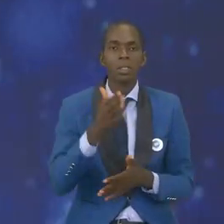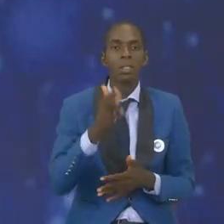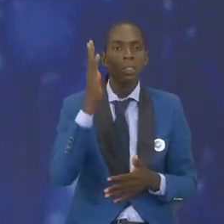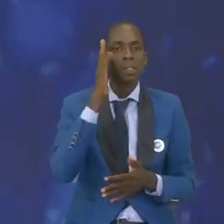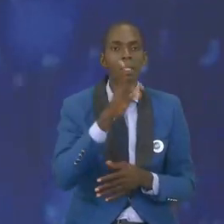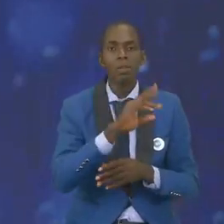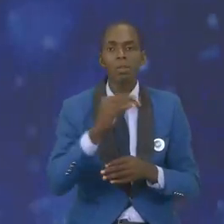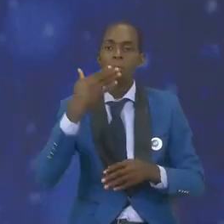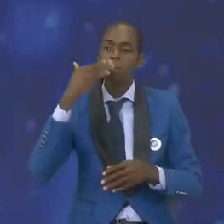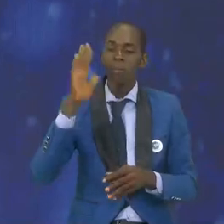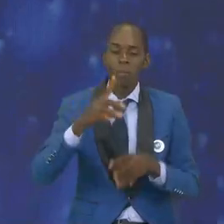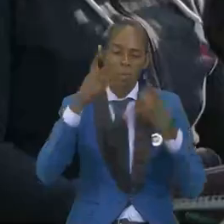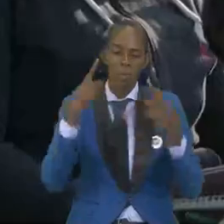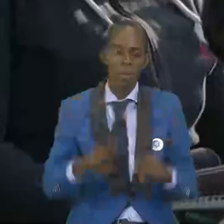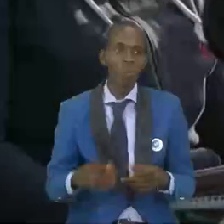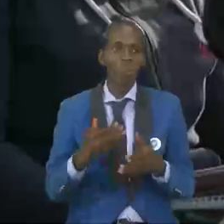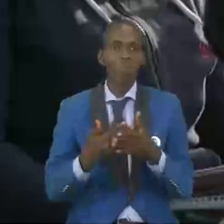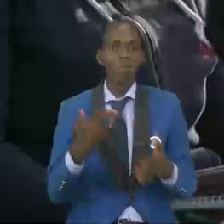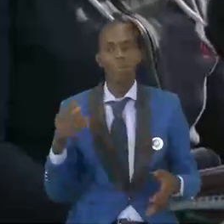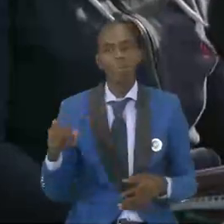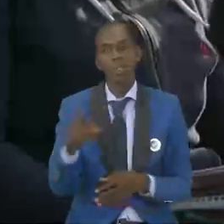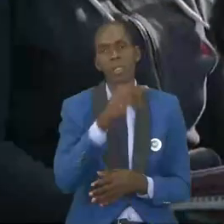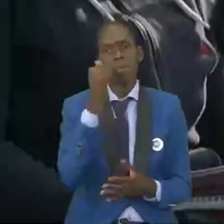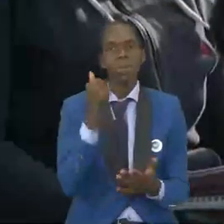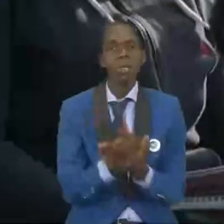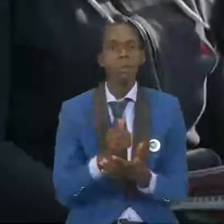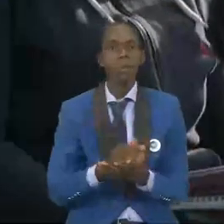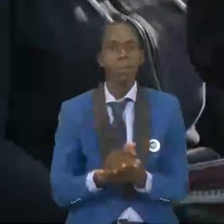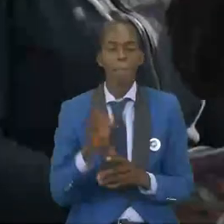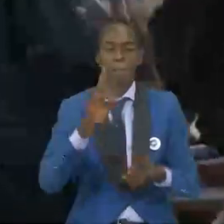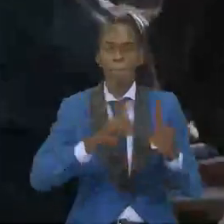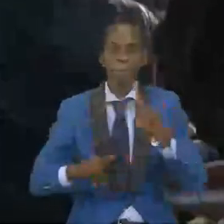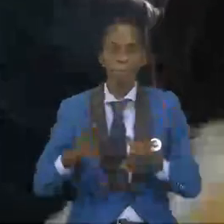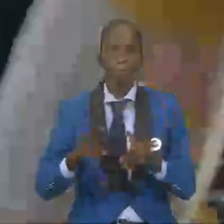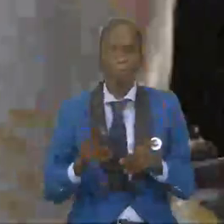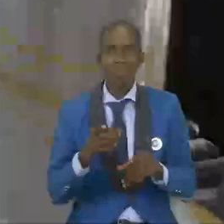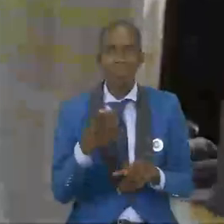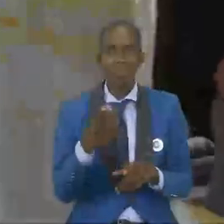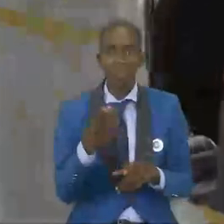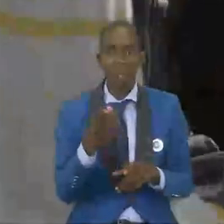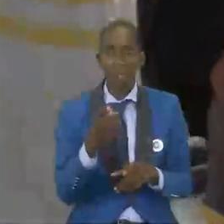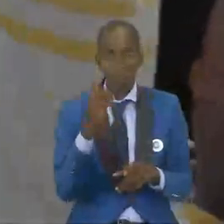Verset 10, il dit, aucun malheur ne t'arrivera.